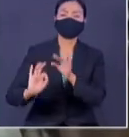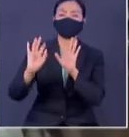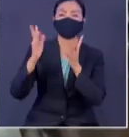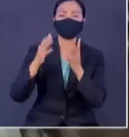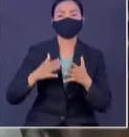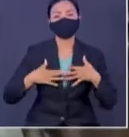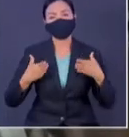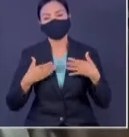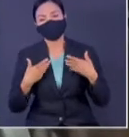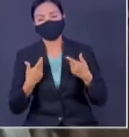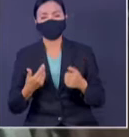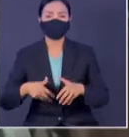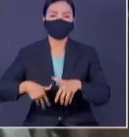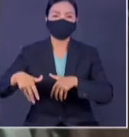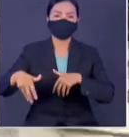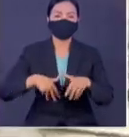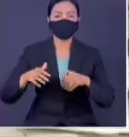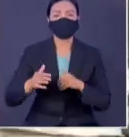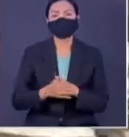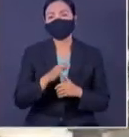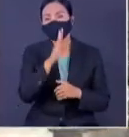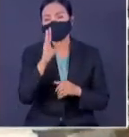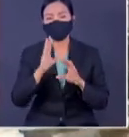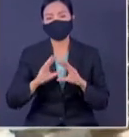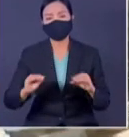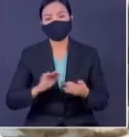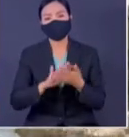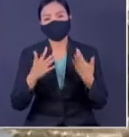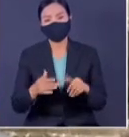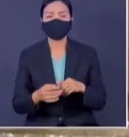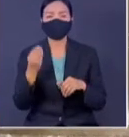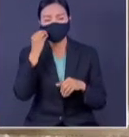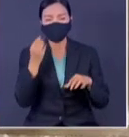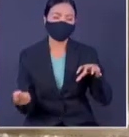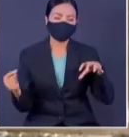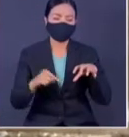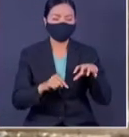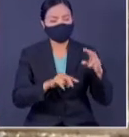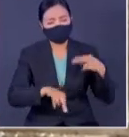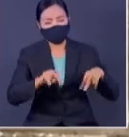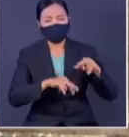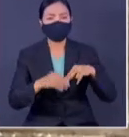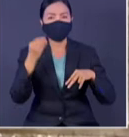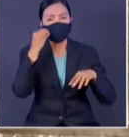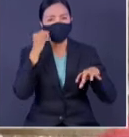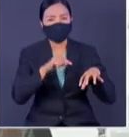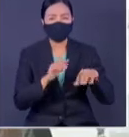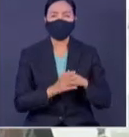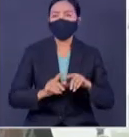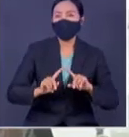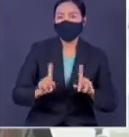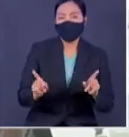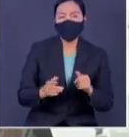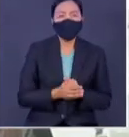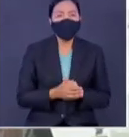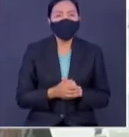จประชาชนบางส่วนบอกว่าถ้าสงบแบบนี้แล้วเดี๋ยวเตรียมจะกลับเข้าบ้านไปดูความเสียหายที่บ้านซะหน่อยแต่ปรากฏว่า